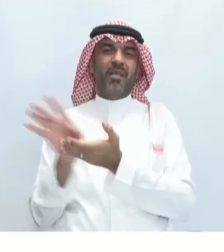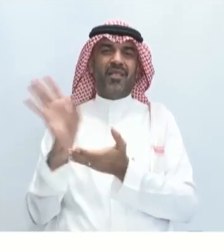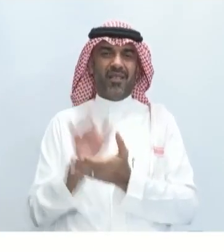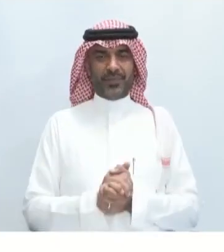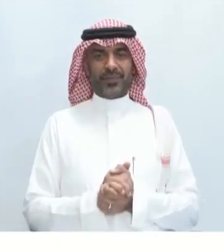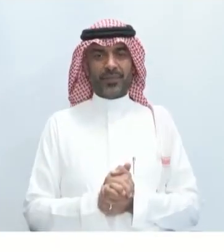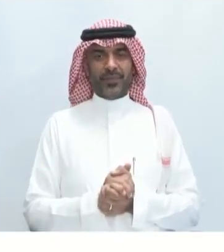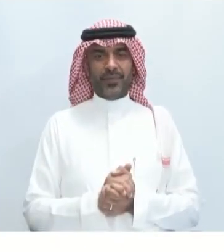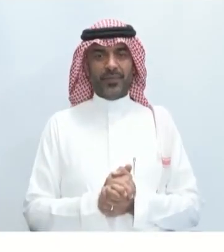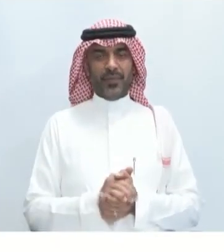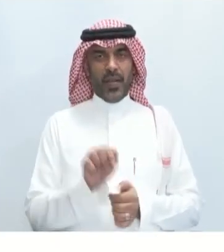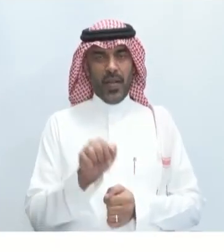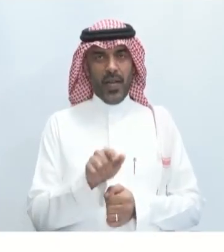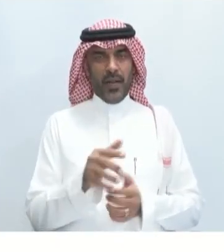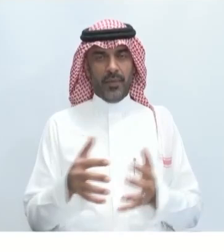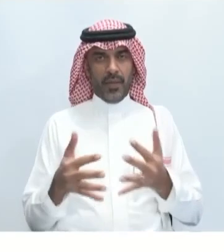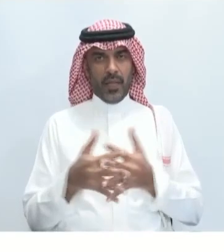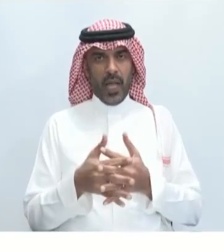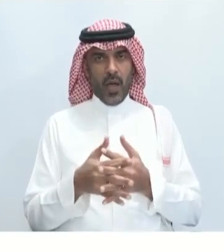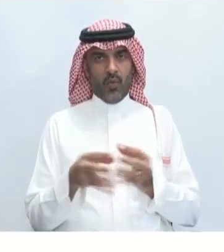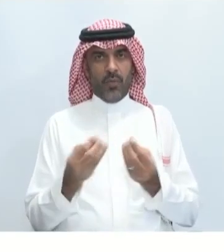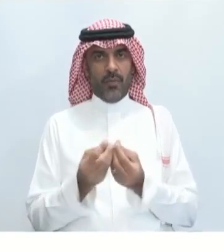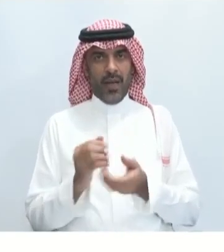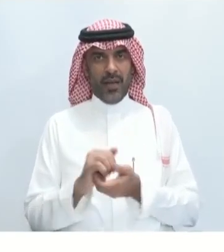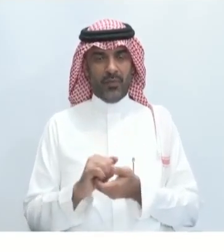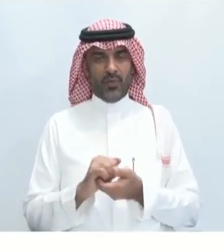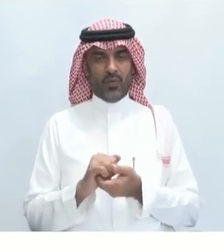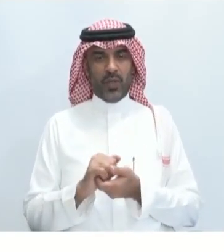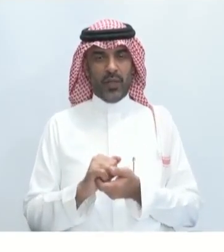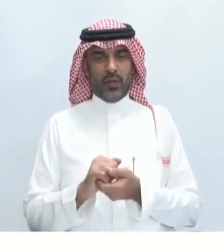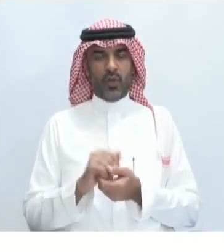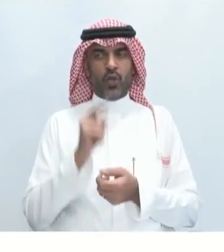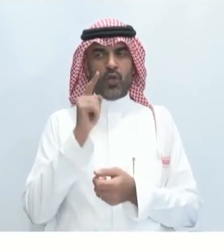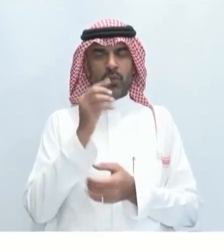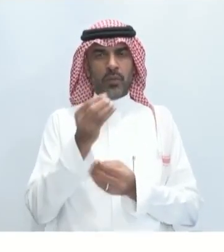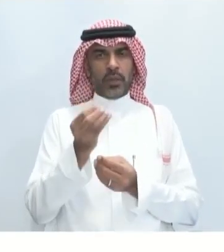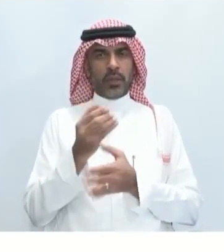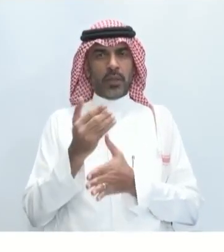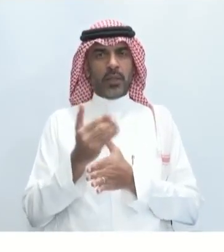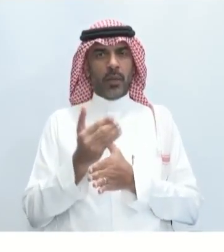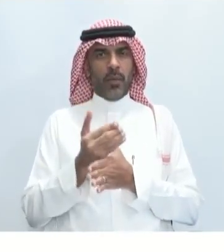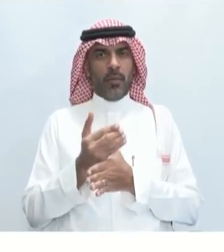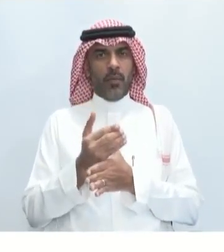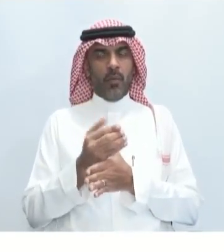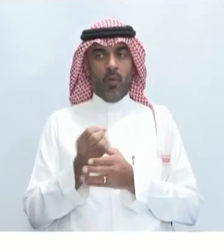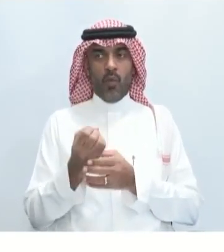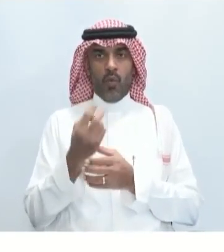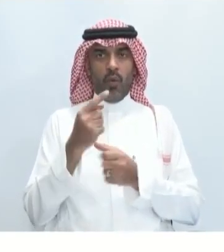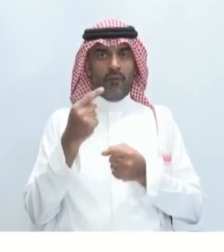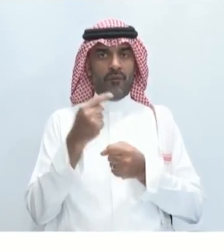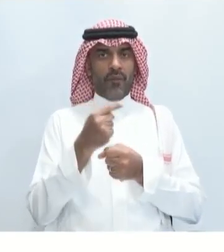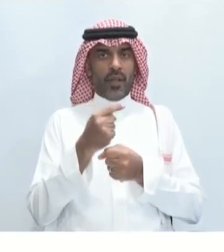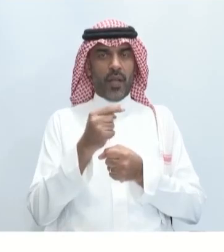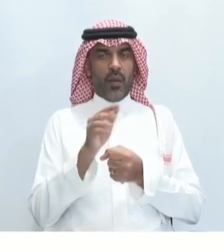يكون تفكير الناقد بالتعاون مع افراد مجموعه اعلل ظهور الفتحه على